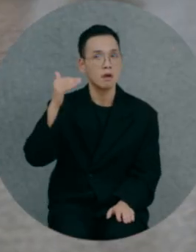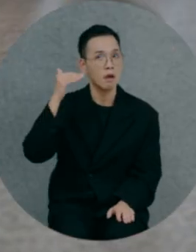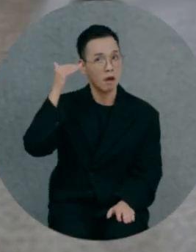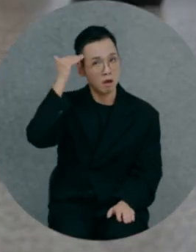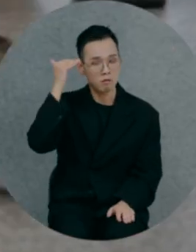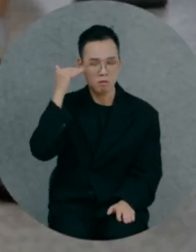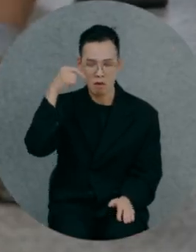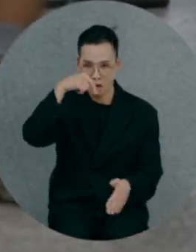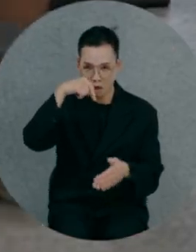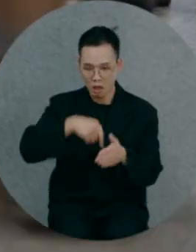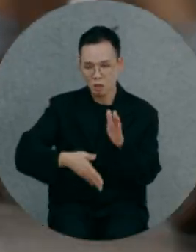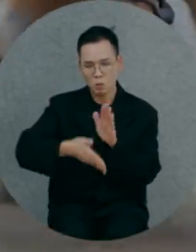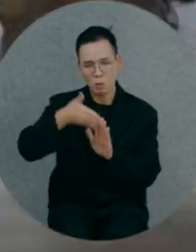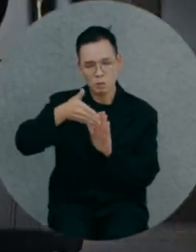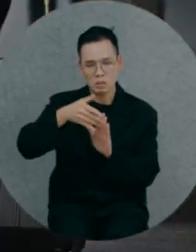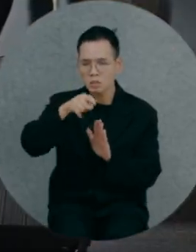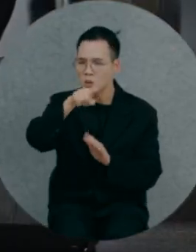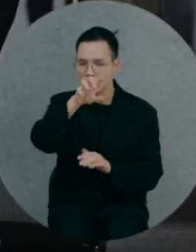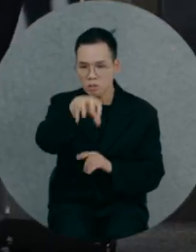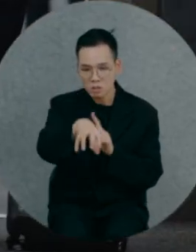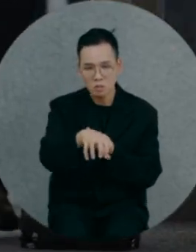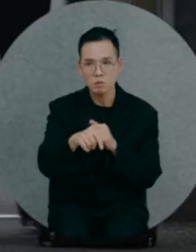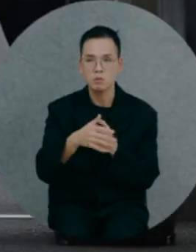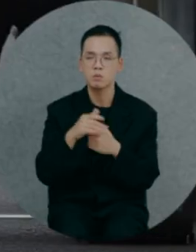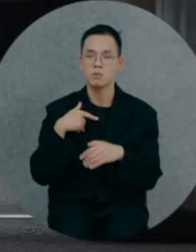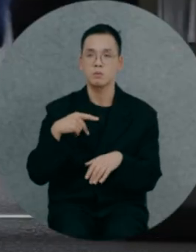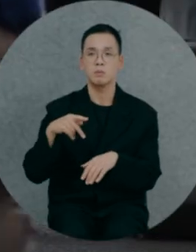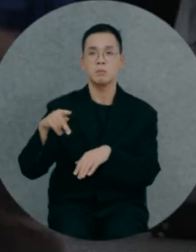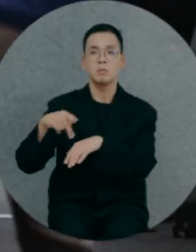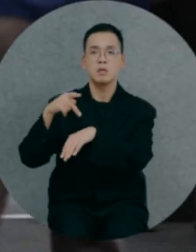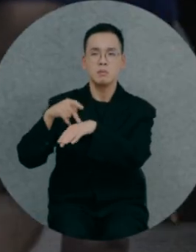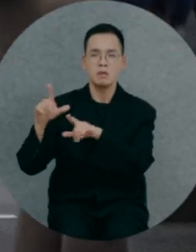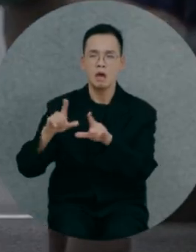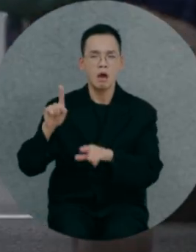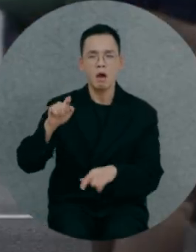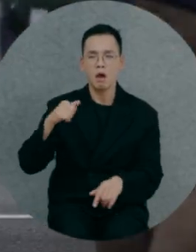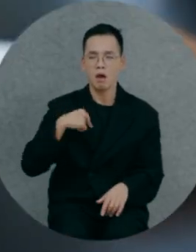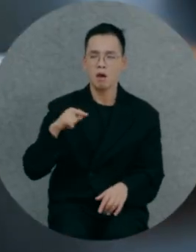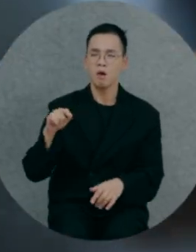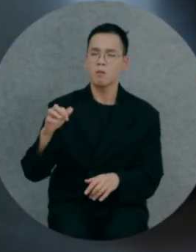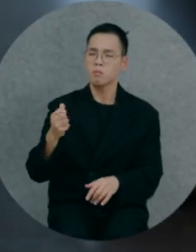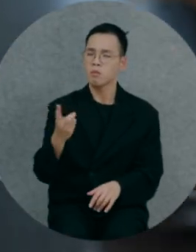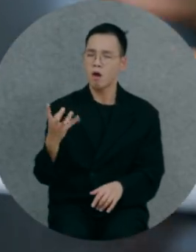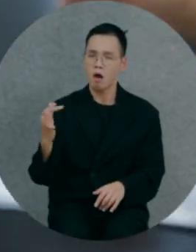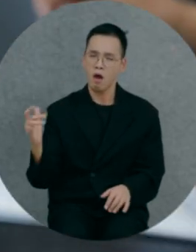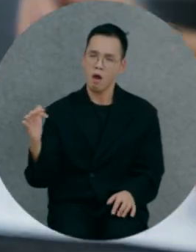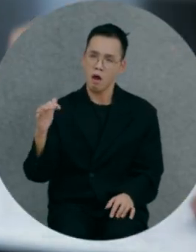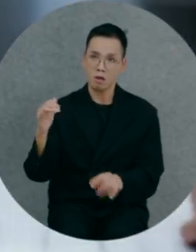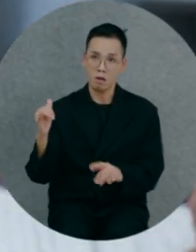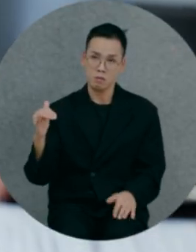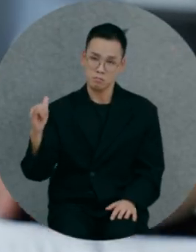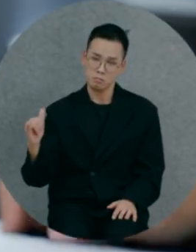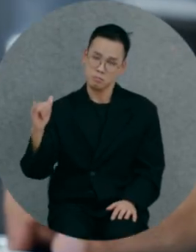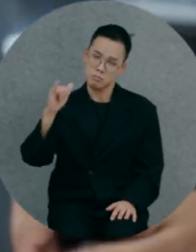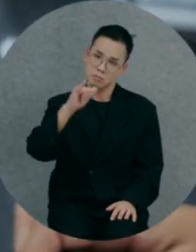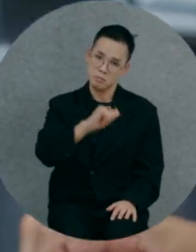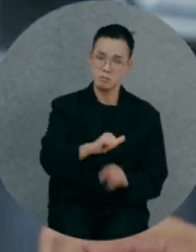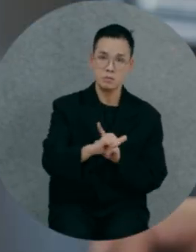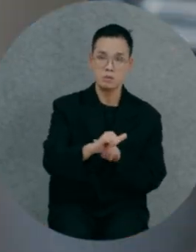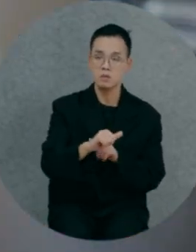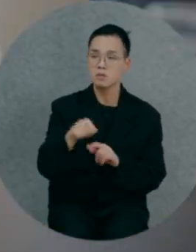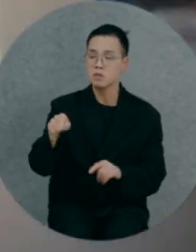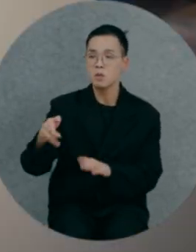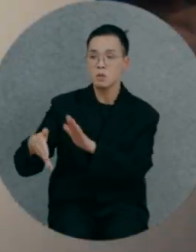우리나라의 한 지자체에 계절 근로자로 일하러 온 필리핀 A씨 소속의 외국인 근로자들. 이들은 필리핀의